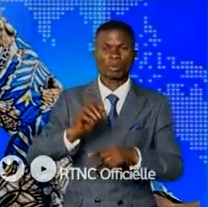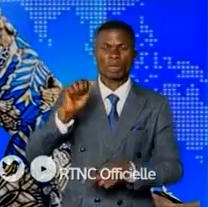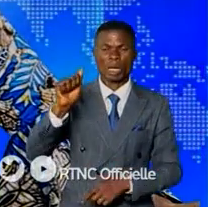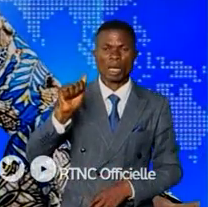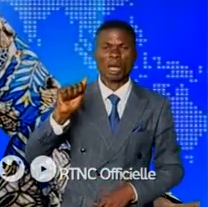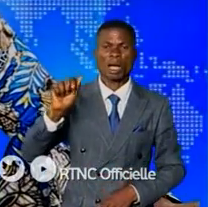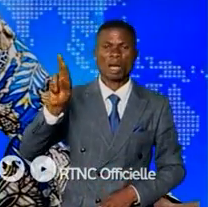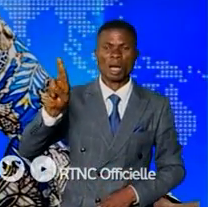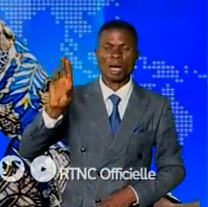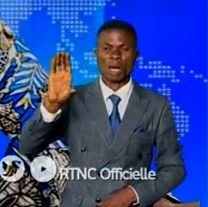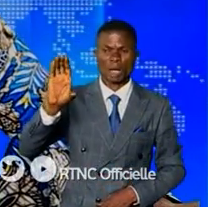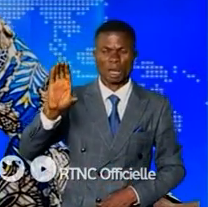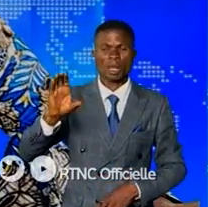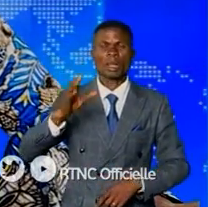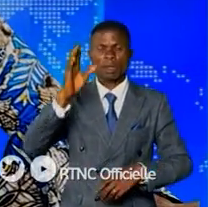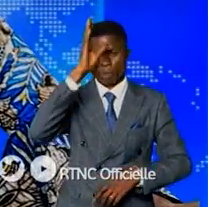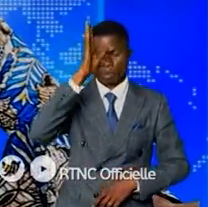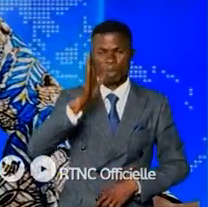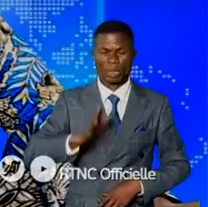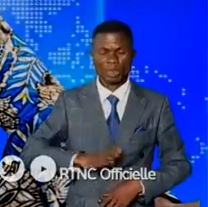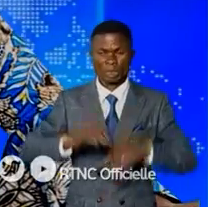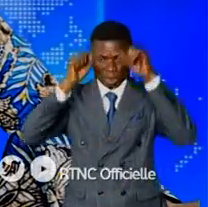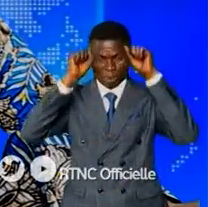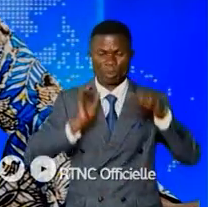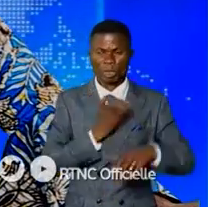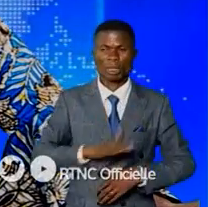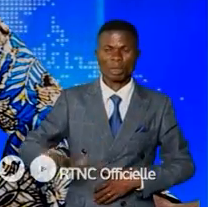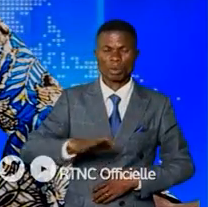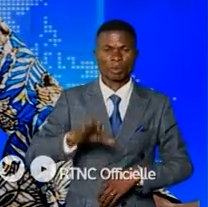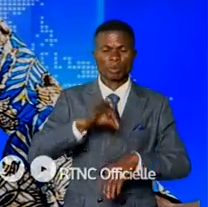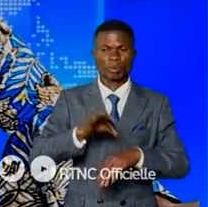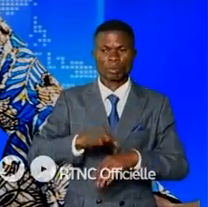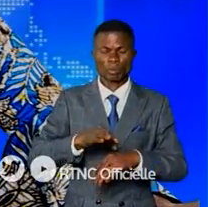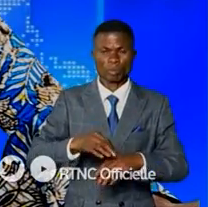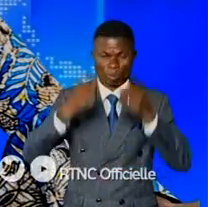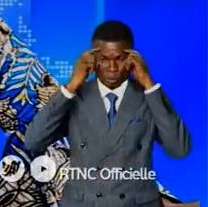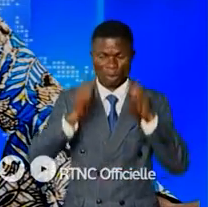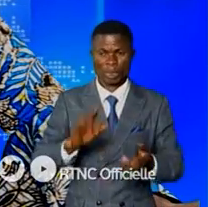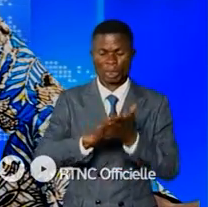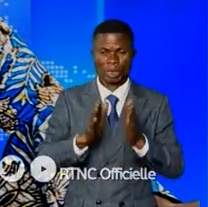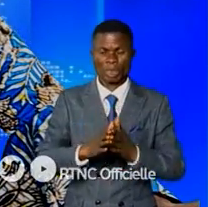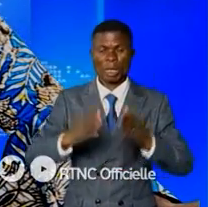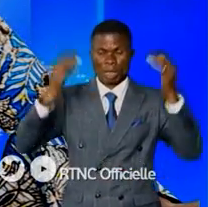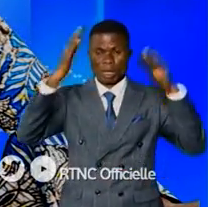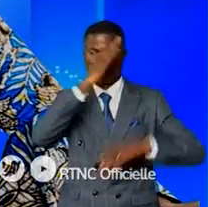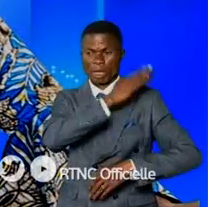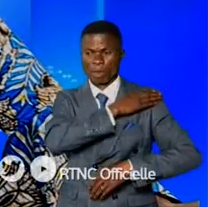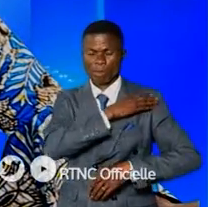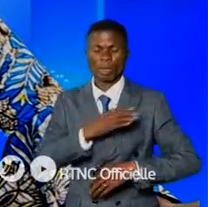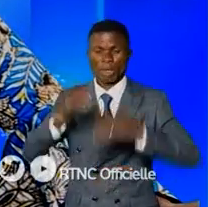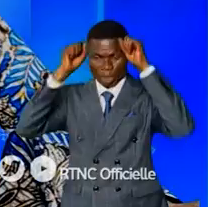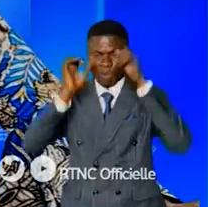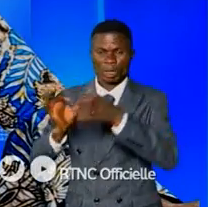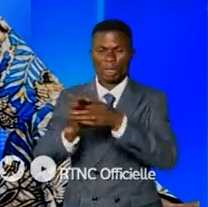Il est ainsi libellé. Excellence, Monsieur le Président de la République, à l'occasion de votre prise de fonction officielle en qualité de président d'exercice de l'Union